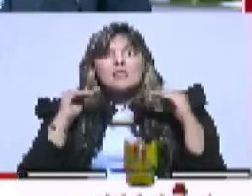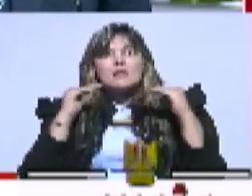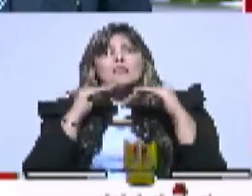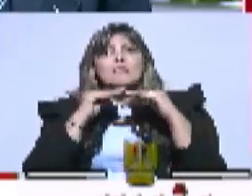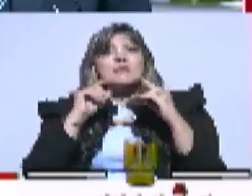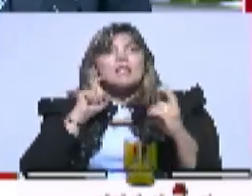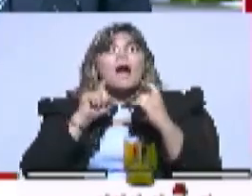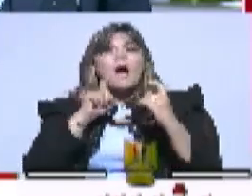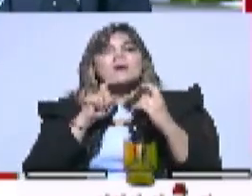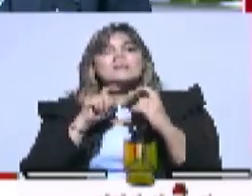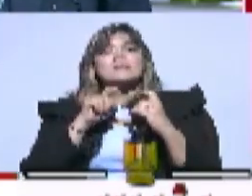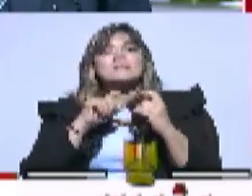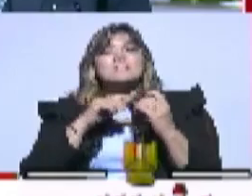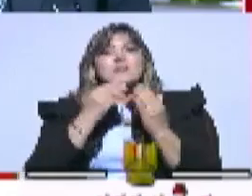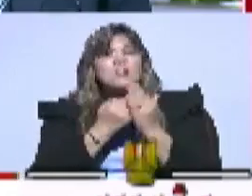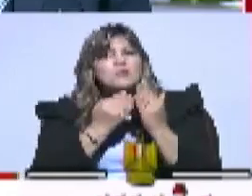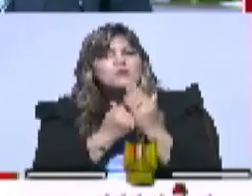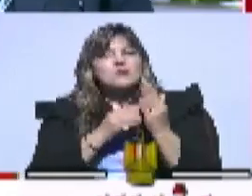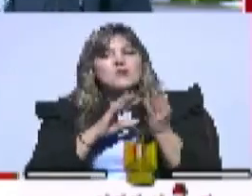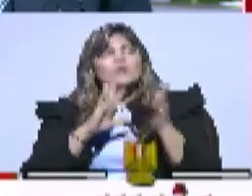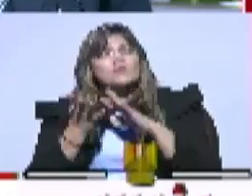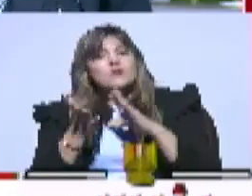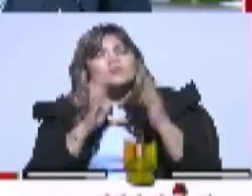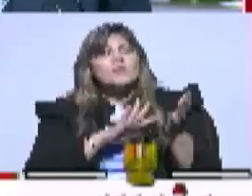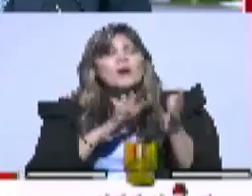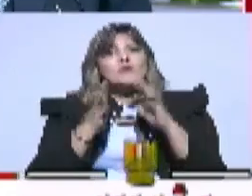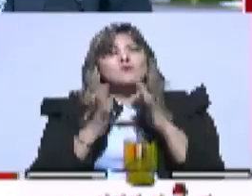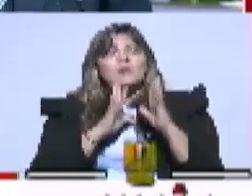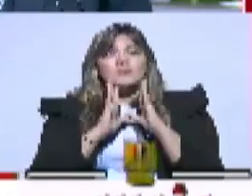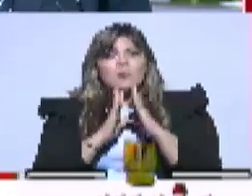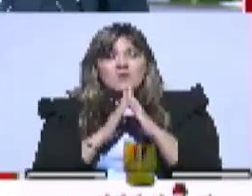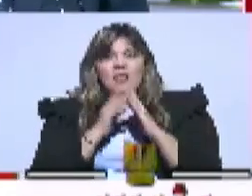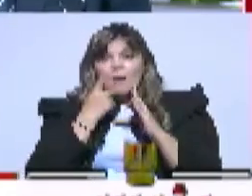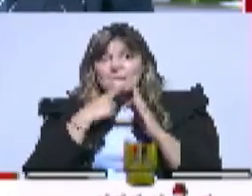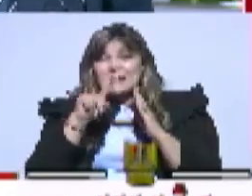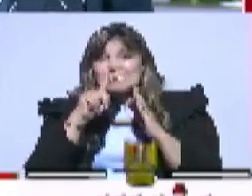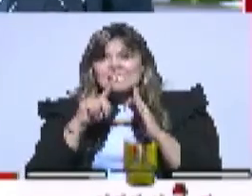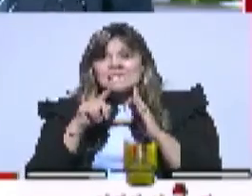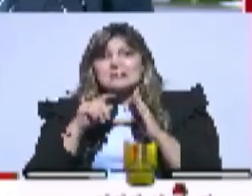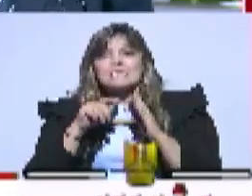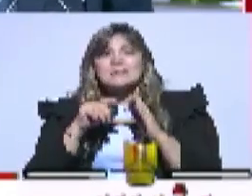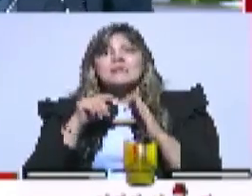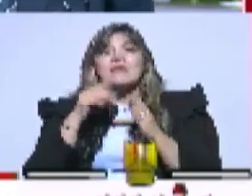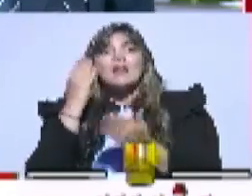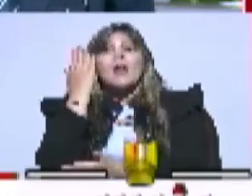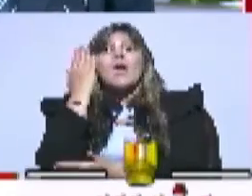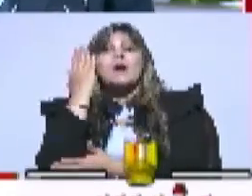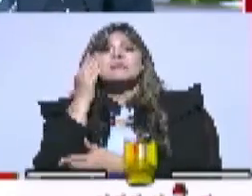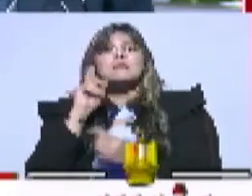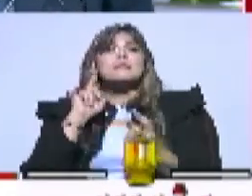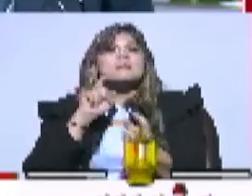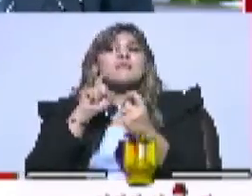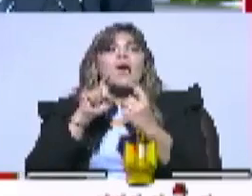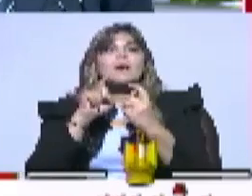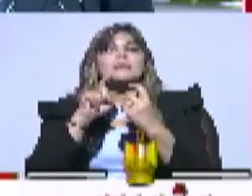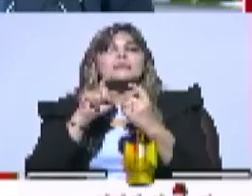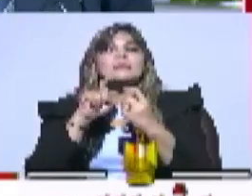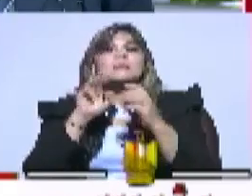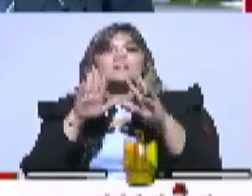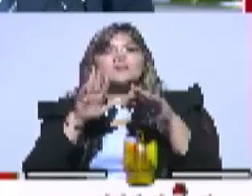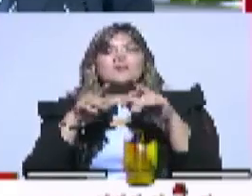فكرة، احنا ممكن نجوع شوية وناكل شوية، ما هياش قضية. لكن القضية الأساسية هي التحدي